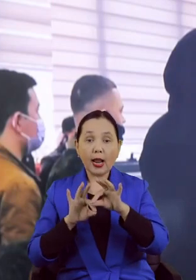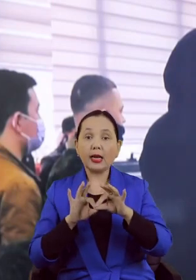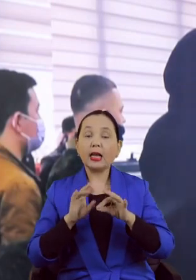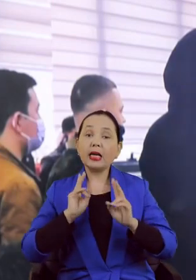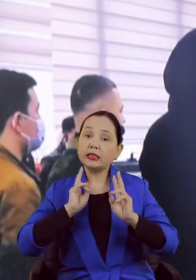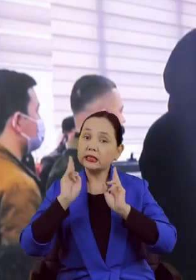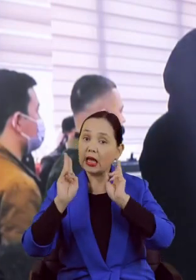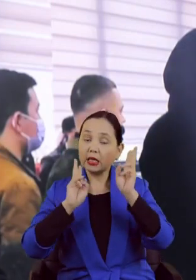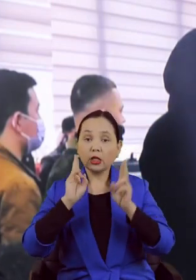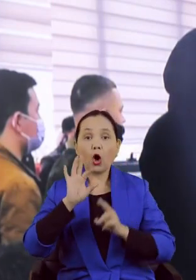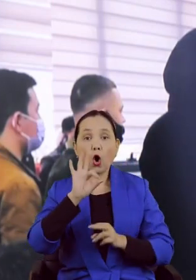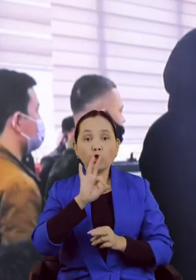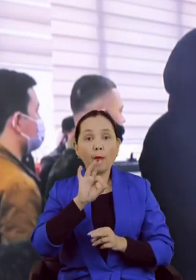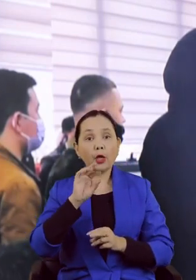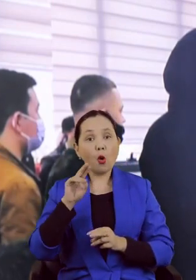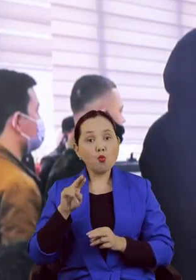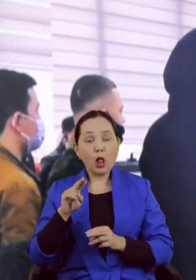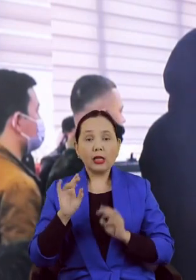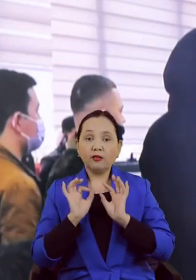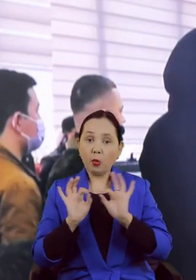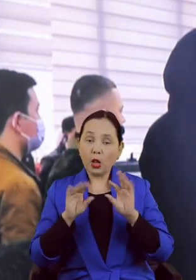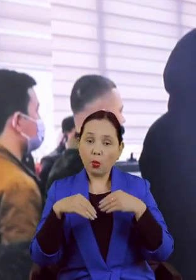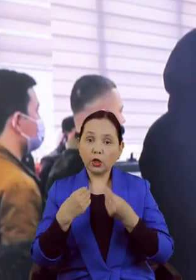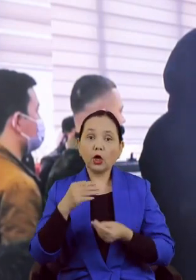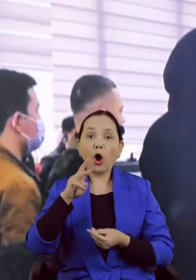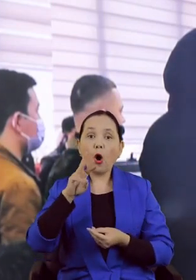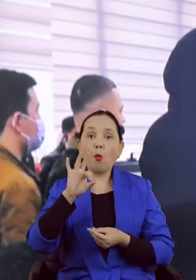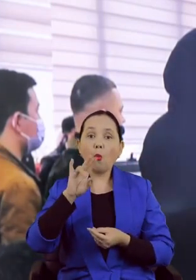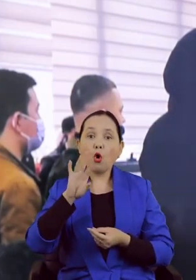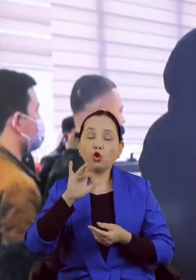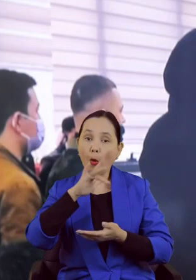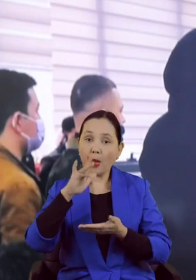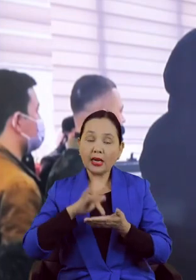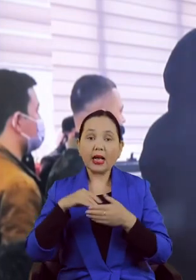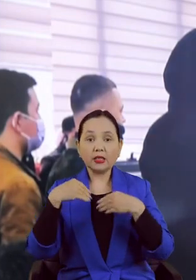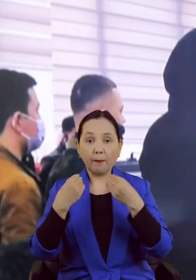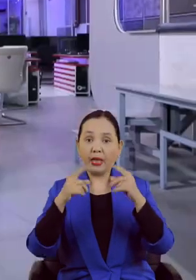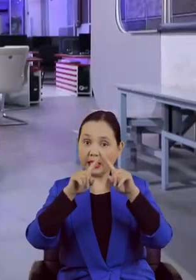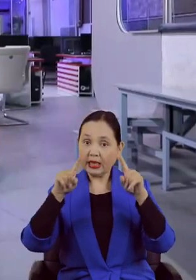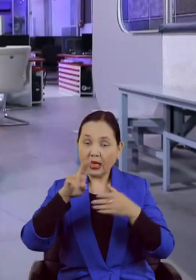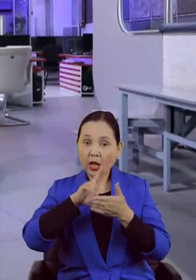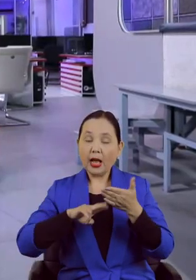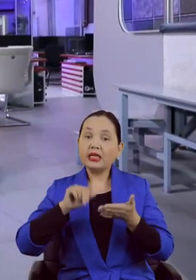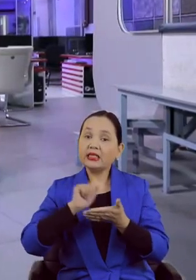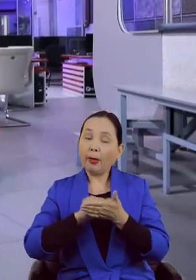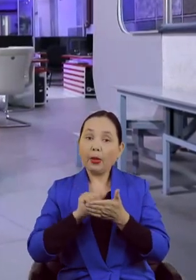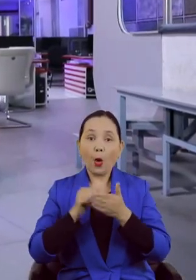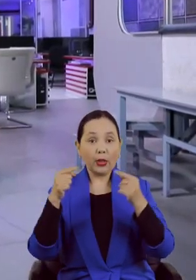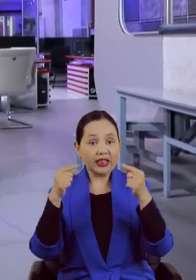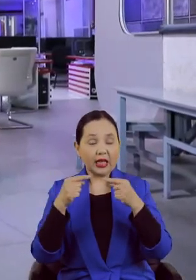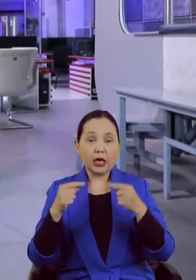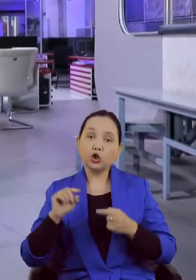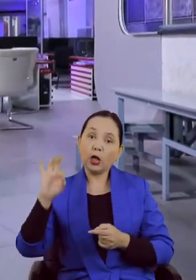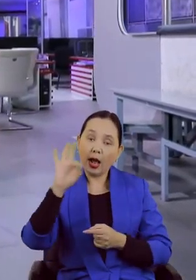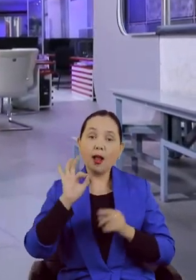loyihalarda sartarosh Otabek Polatov ham ma'lumot bergan, mono markazda beriladigan sertifikat